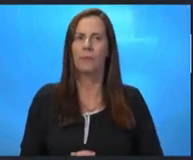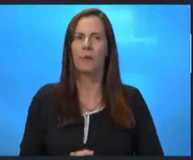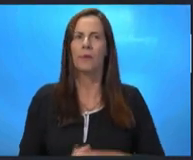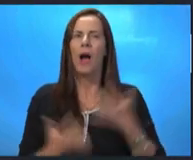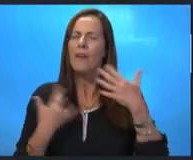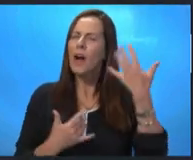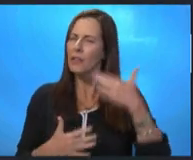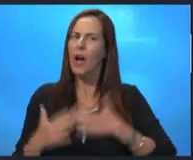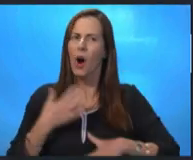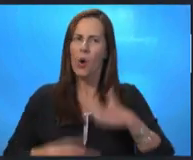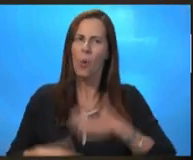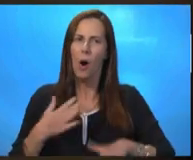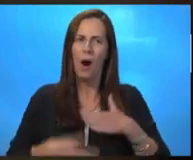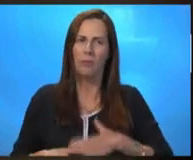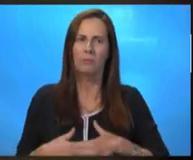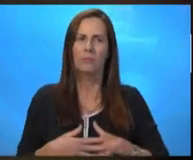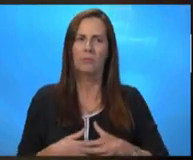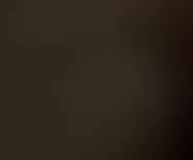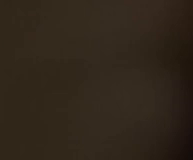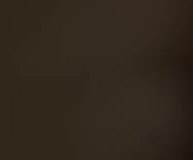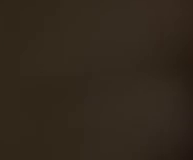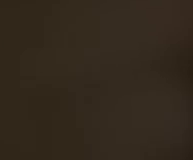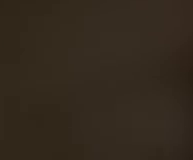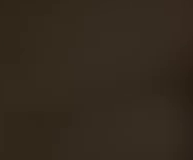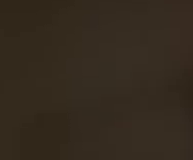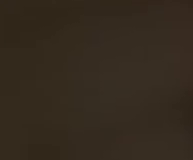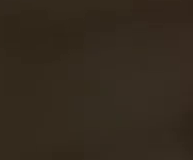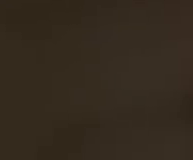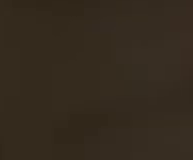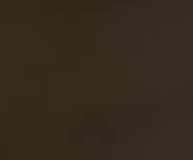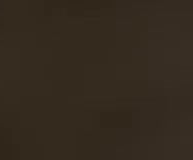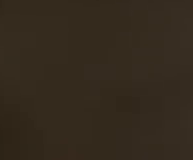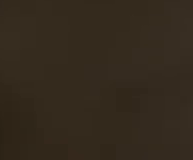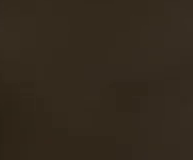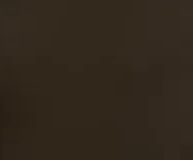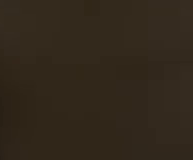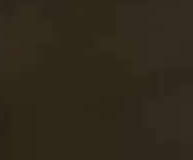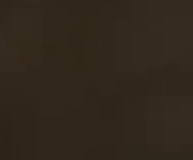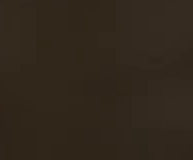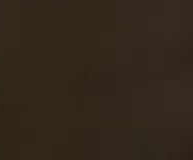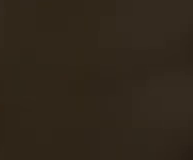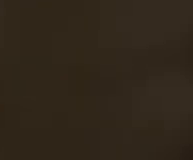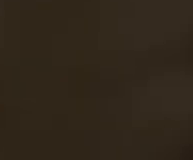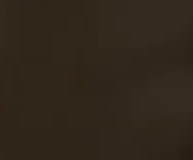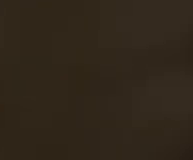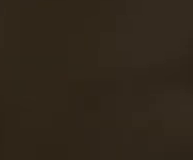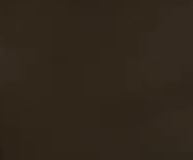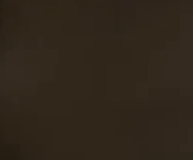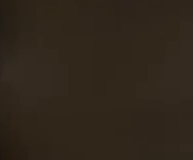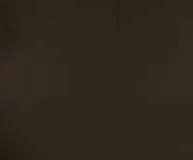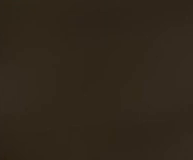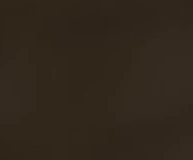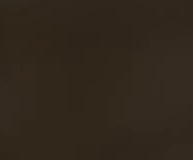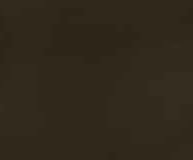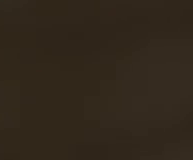كان هادي للشعب والناس عاشوا حياتهم الطبيعيه انا توجهت لعملي